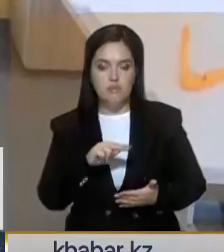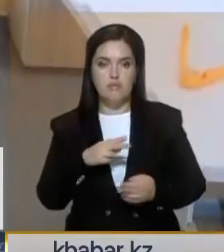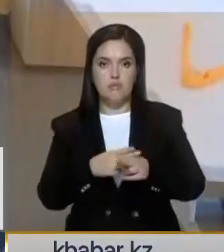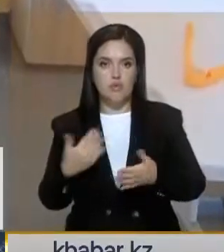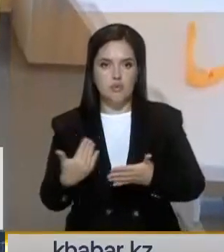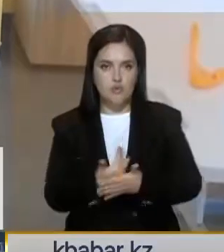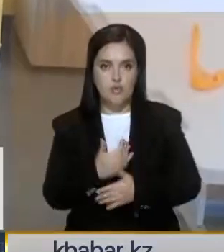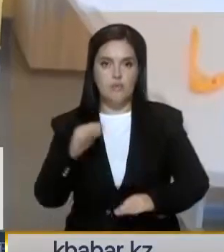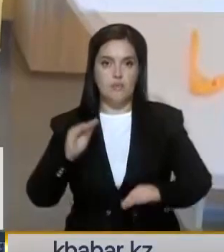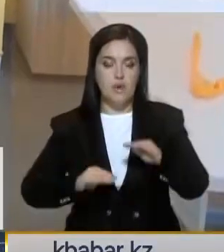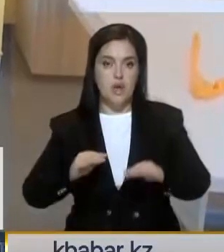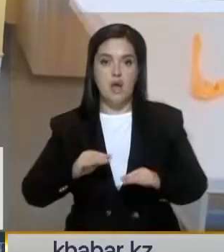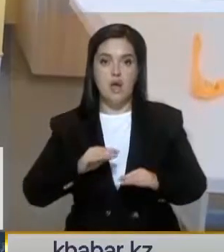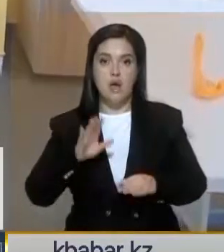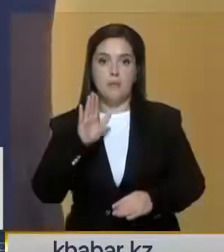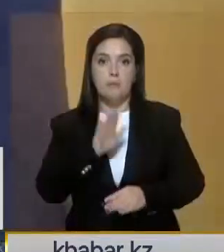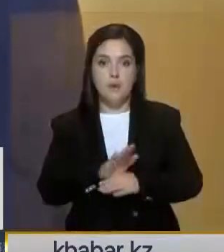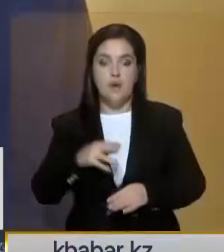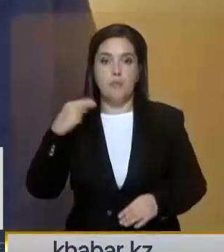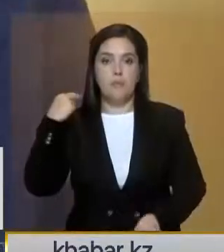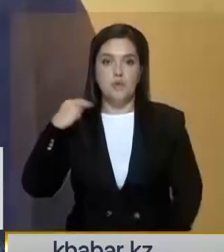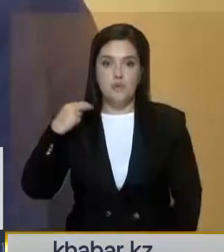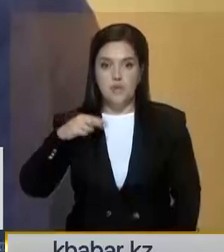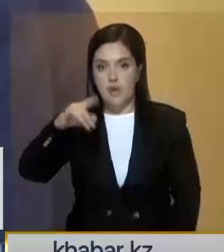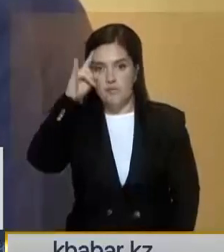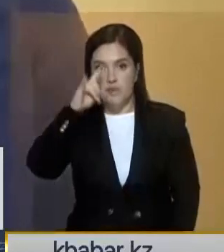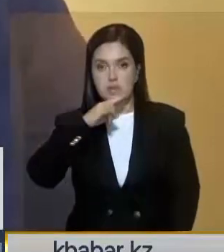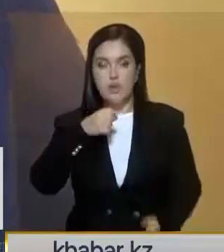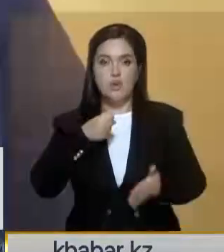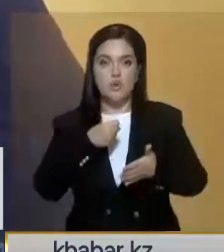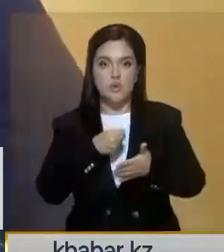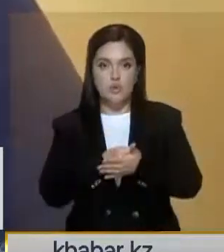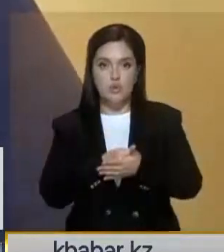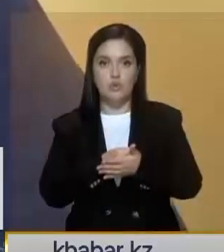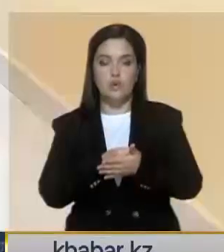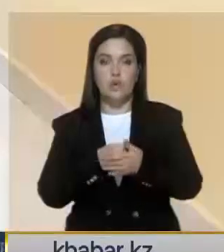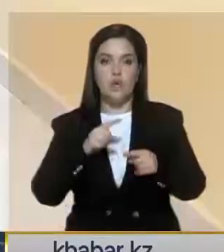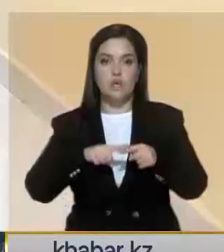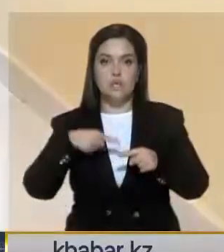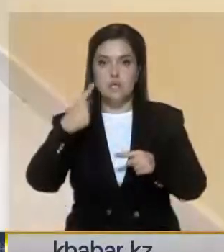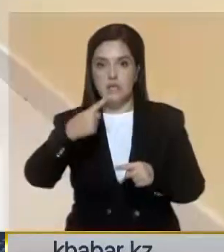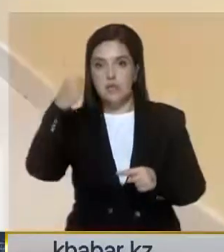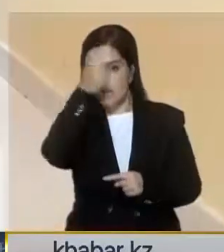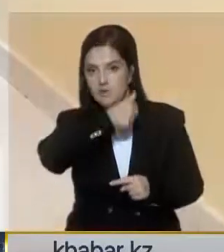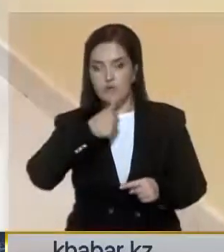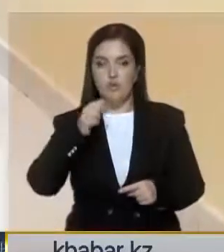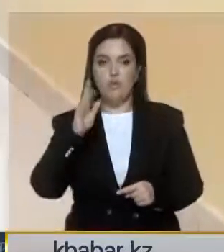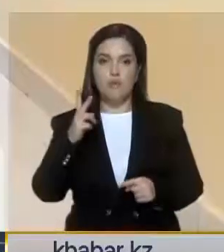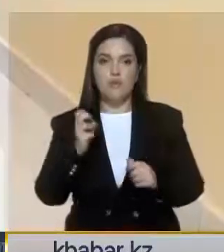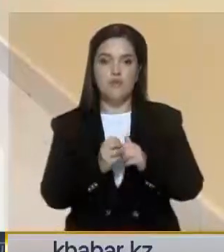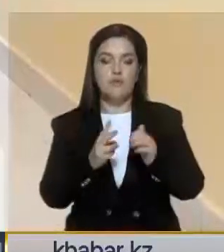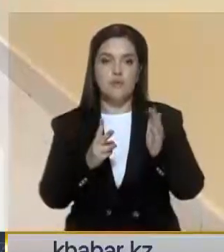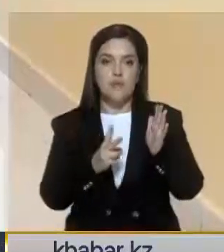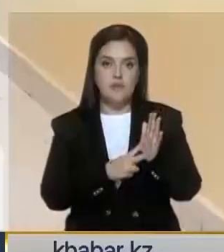по самым современным требованиям. Напомню, всего по поручению президента страны в нашей республике до конца следующего года